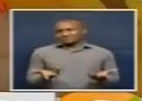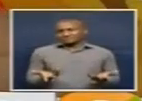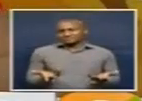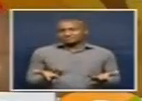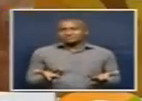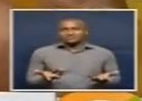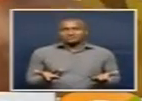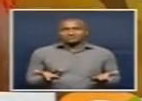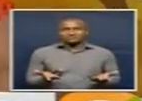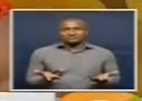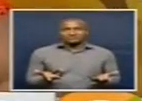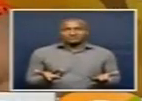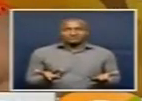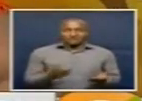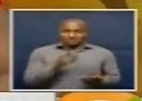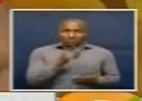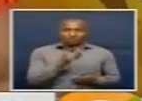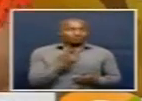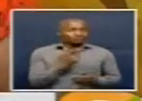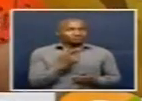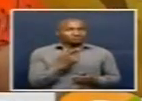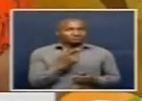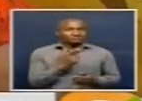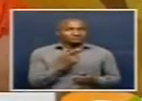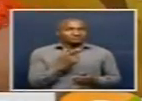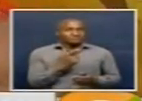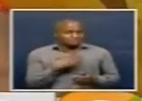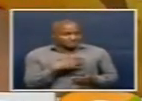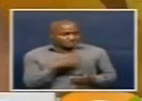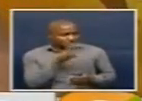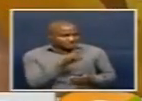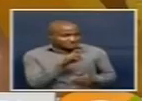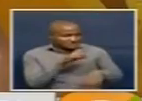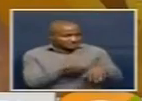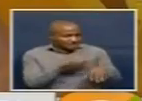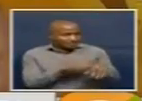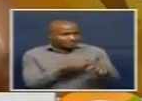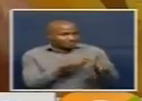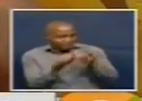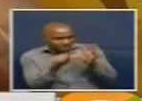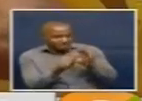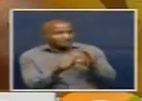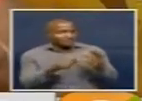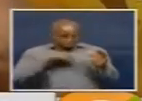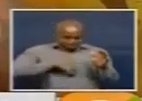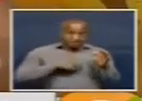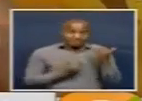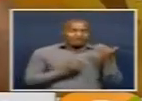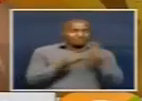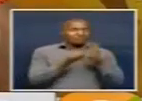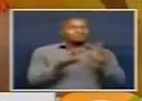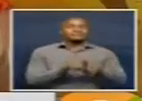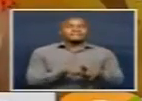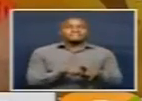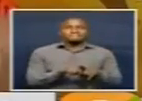kwamba umelikaza. Umekuja ukaambiwa jambo kidogo. Roho imeruka, mtoto naye roho imefanya nini? Yaruka. Maana kisa anakuwa lile tumbo halipati